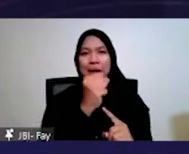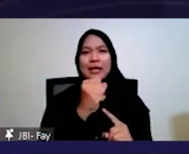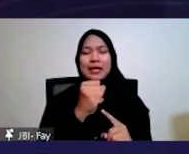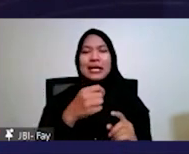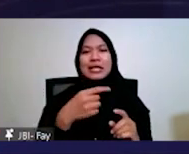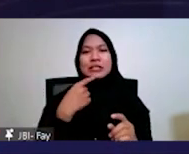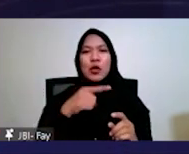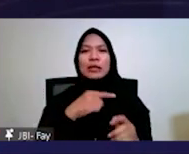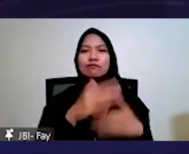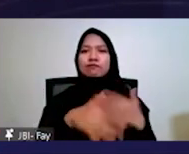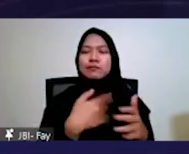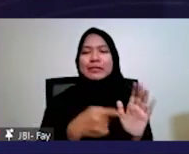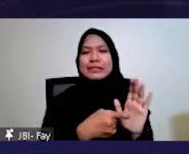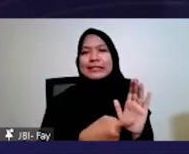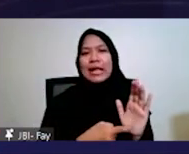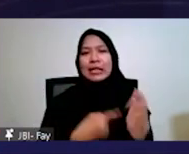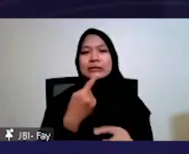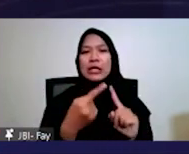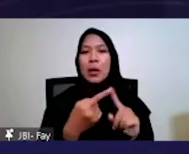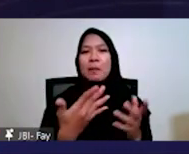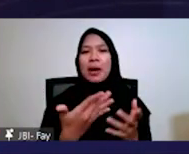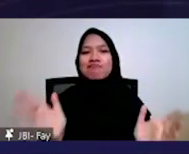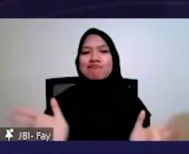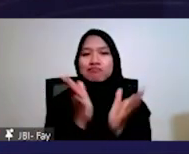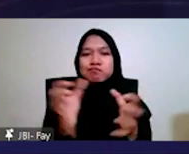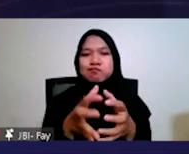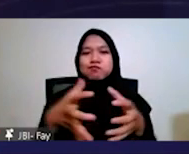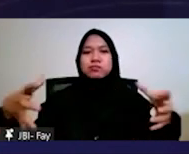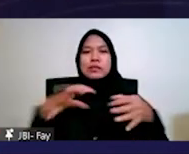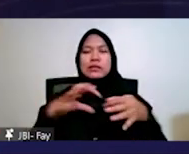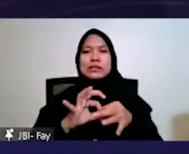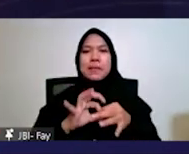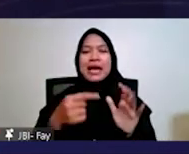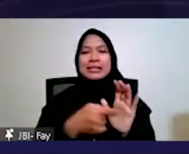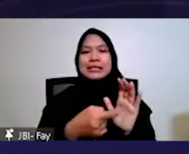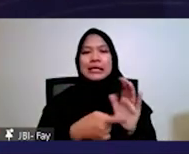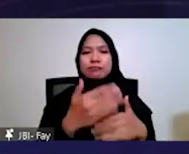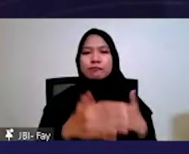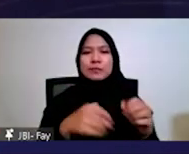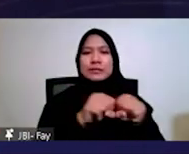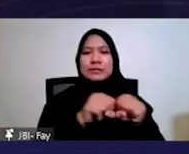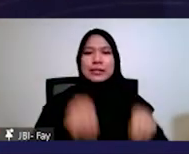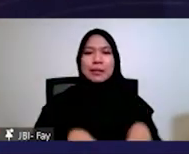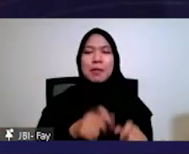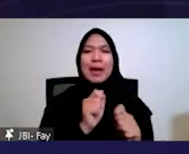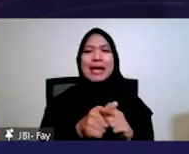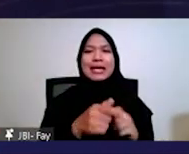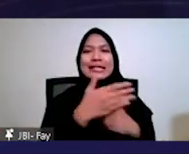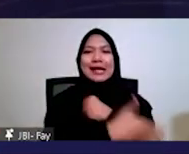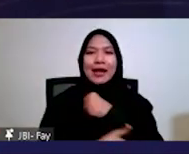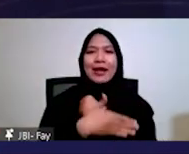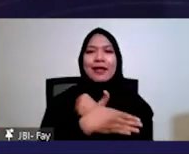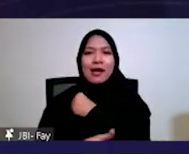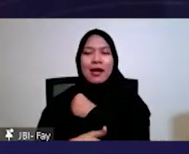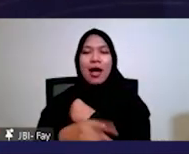digitalisasi nomor satu mendorong dan memperluas kerjasama decency sistem pembayaran ntar negara ini yang terakhir